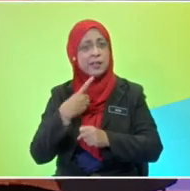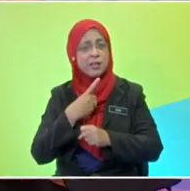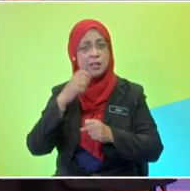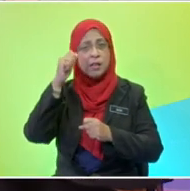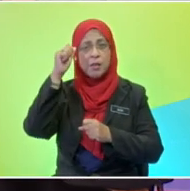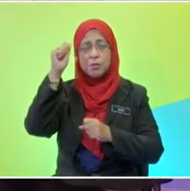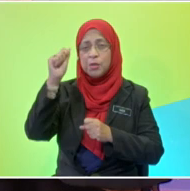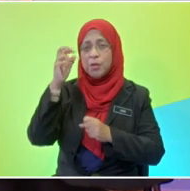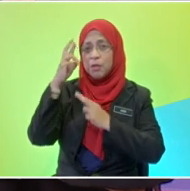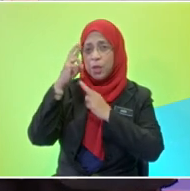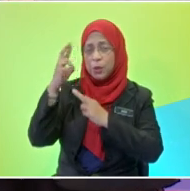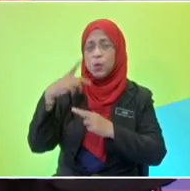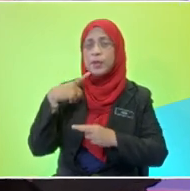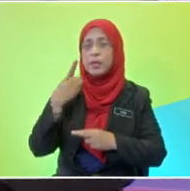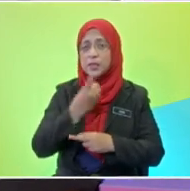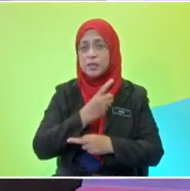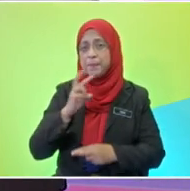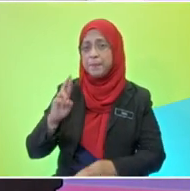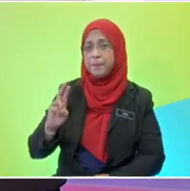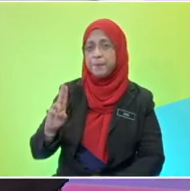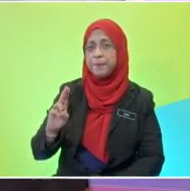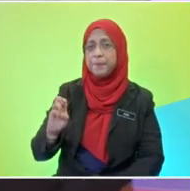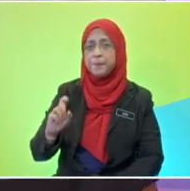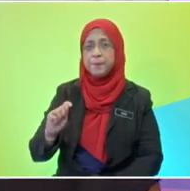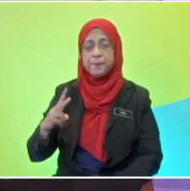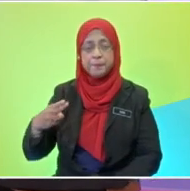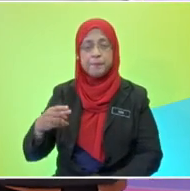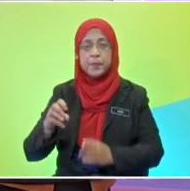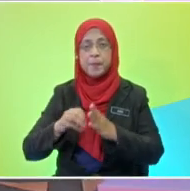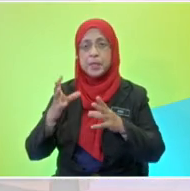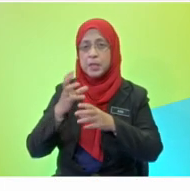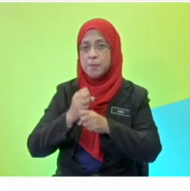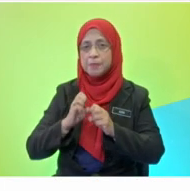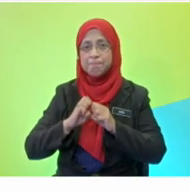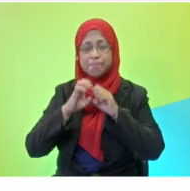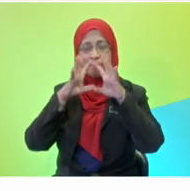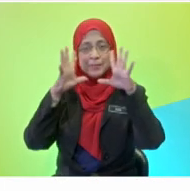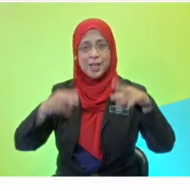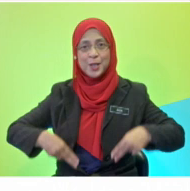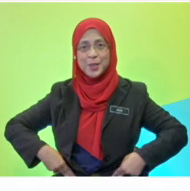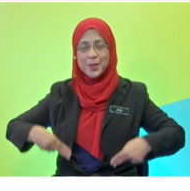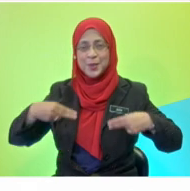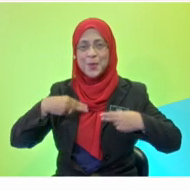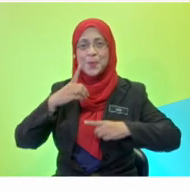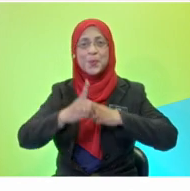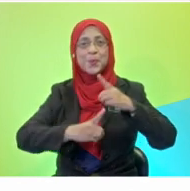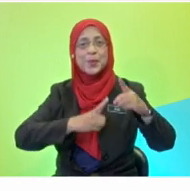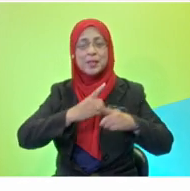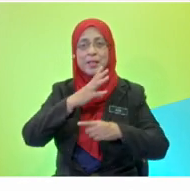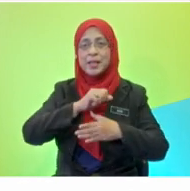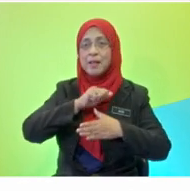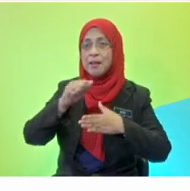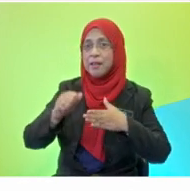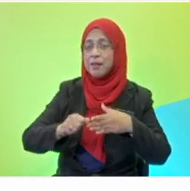margotilah disebut-sebut kan dan yang keempat mendapat kecemelangan hidup di dunia dan di akhirat melalui